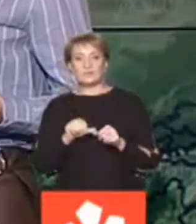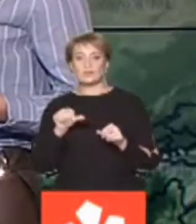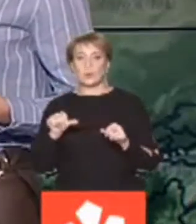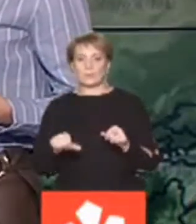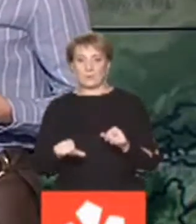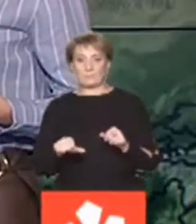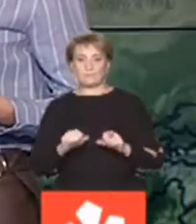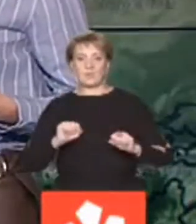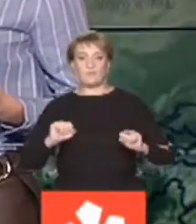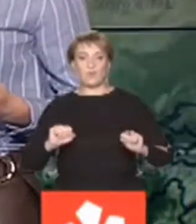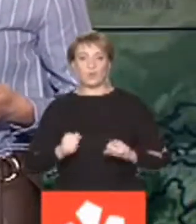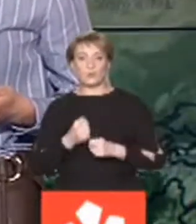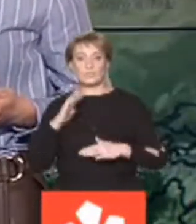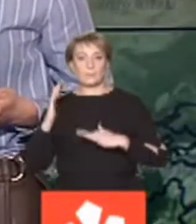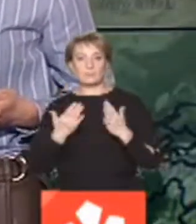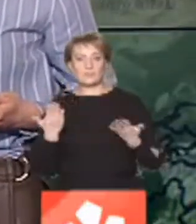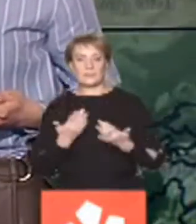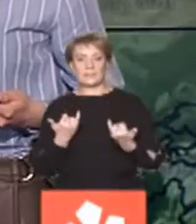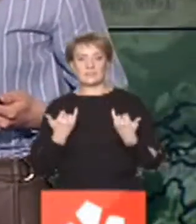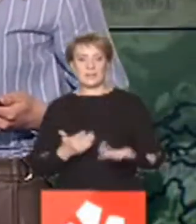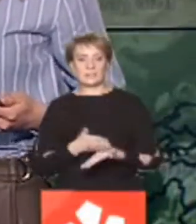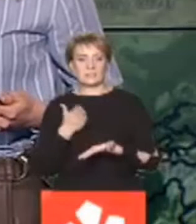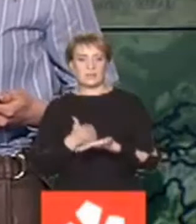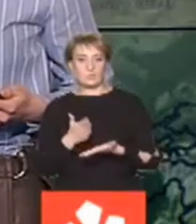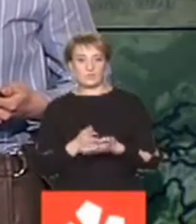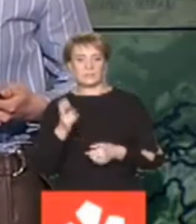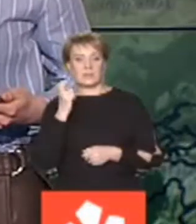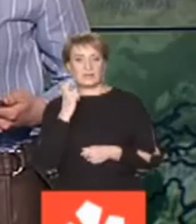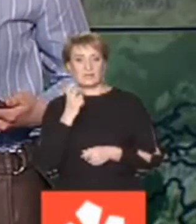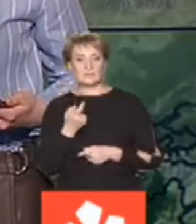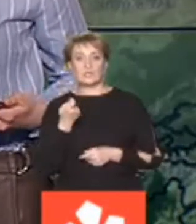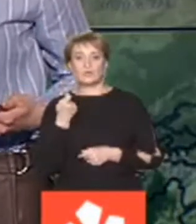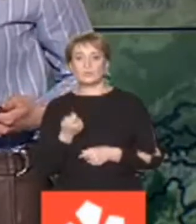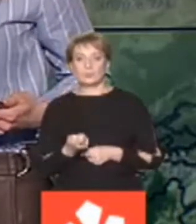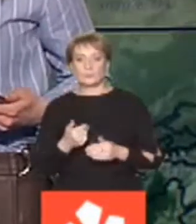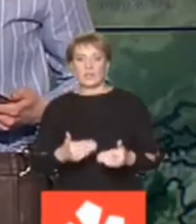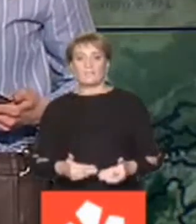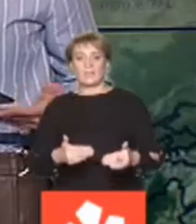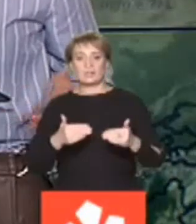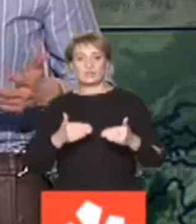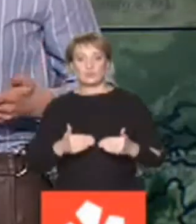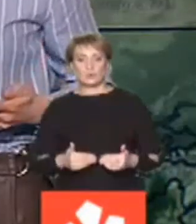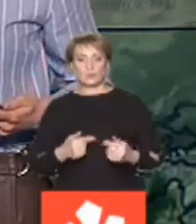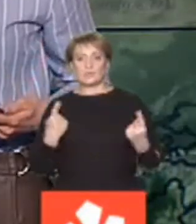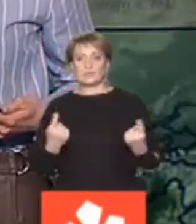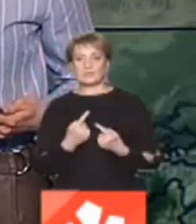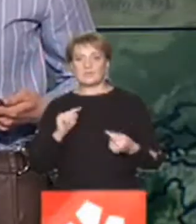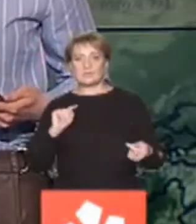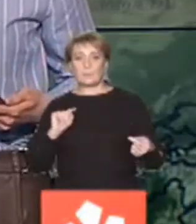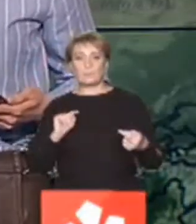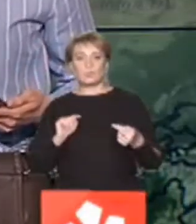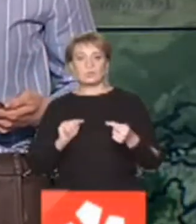оце холодне повітря, яке зараз знаходиться на території України і Київщини, трошки відступить, але, звичайно, це